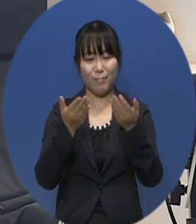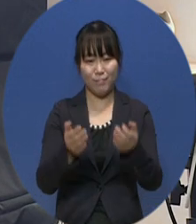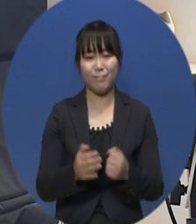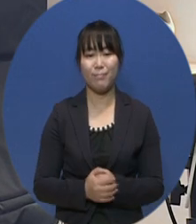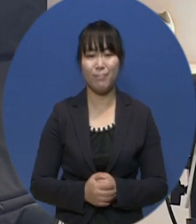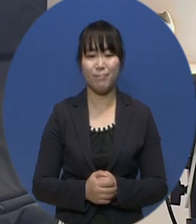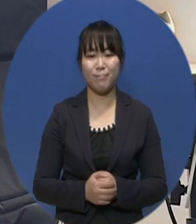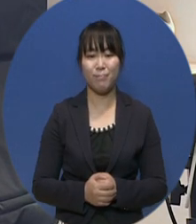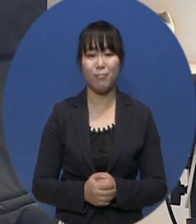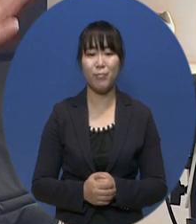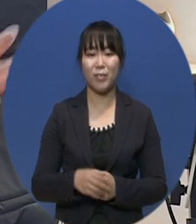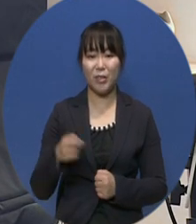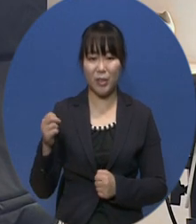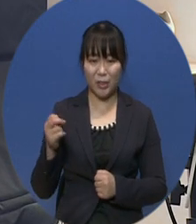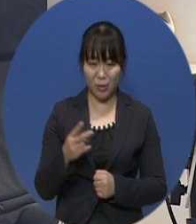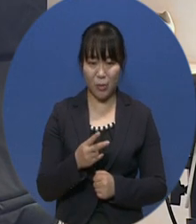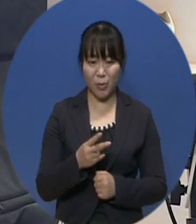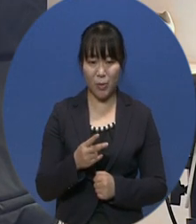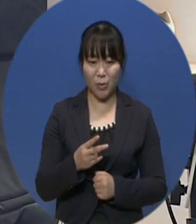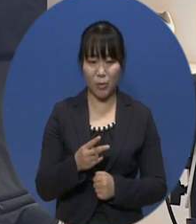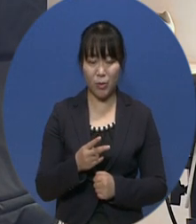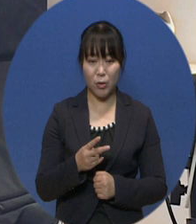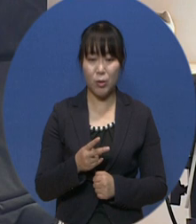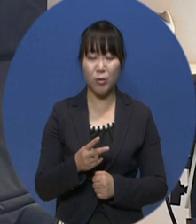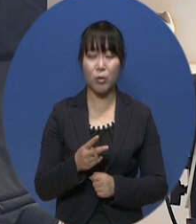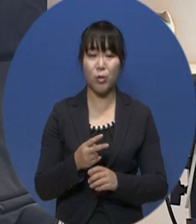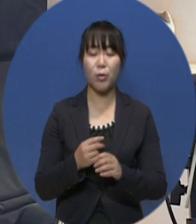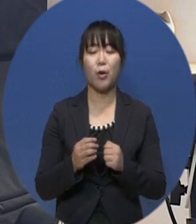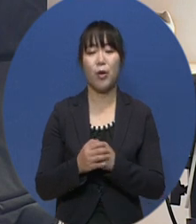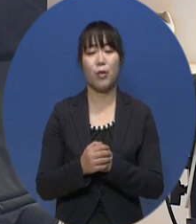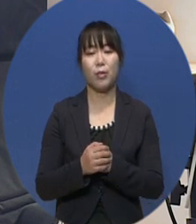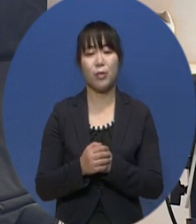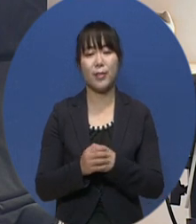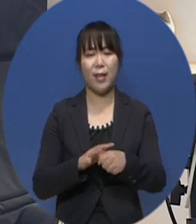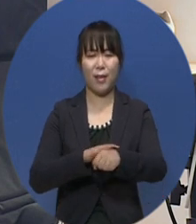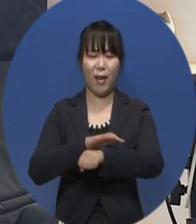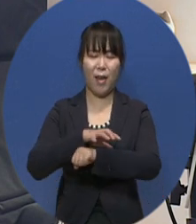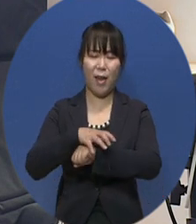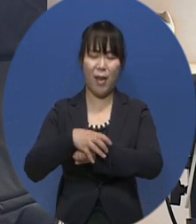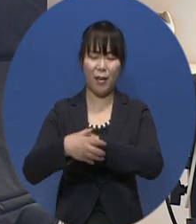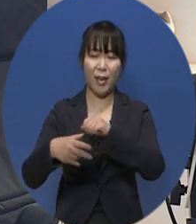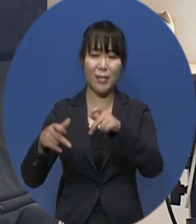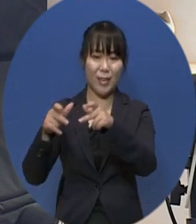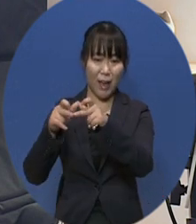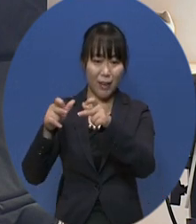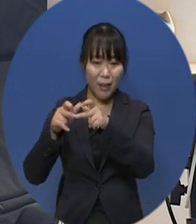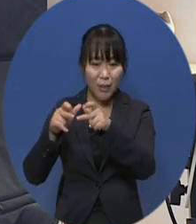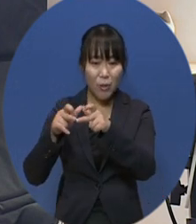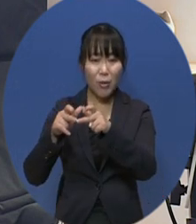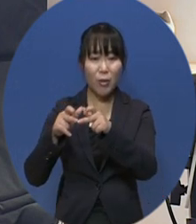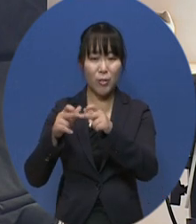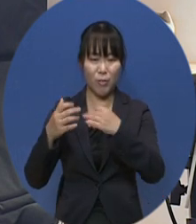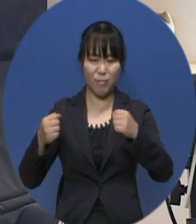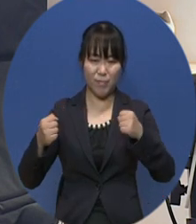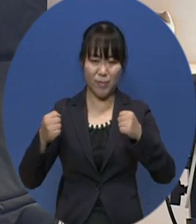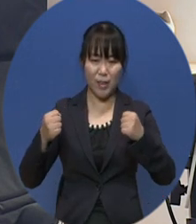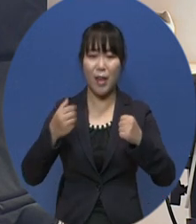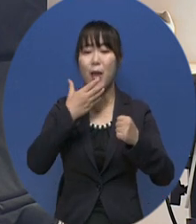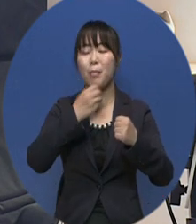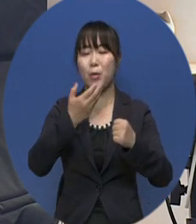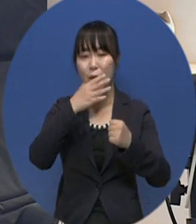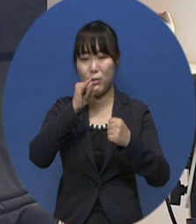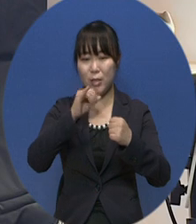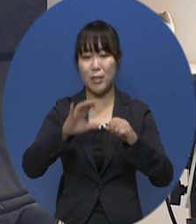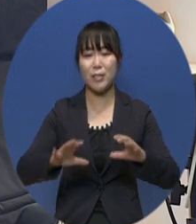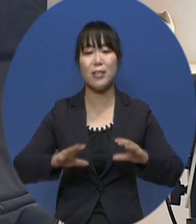하겠습니다. 또 거기에 맞물려서 또 그뿐만 아니라 전 세계에 있는 장애인들도 더욱 건강하고 행복할 수